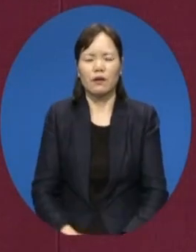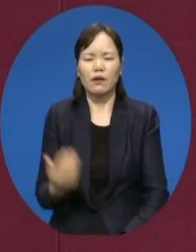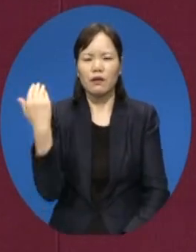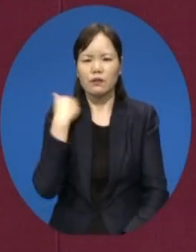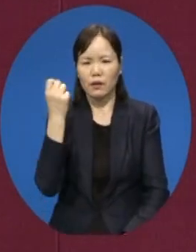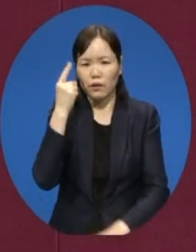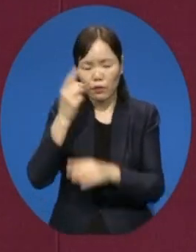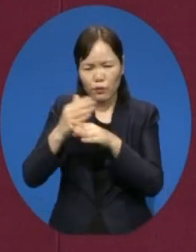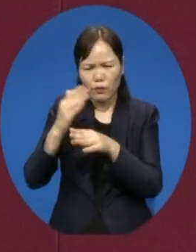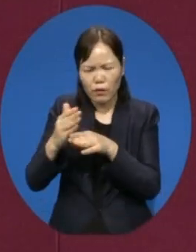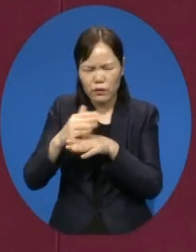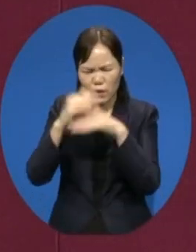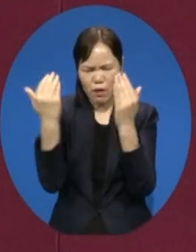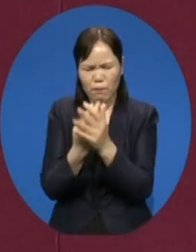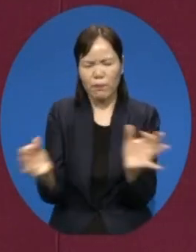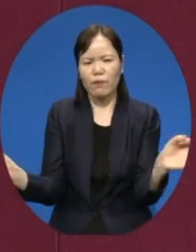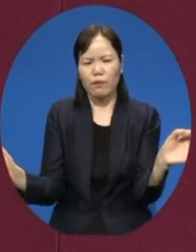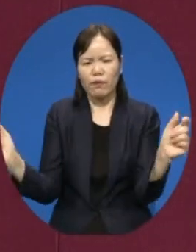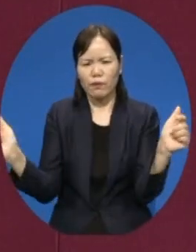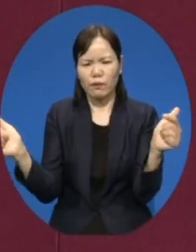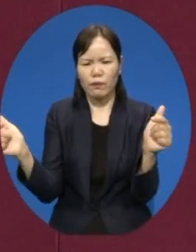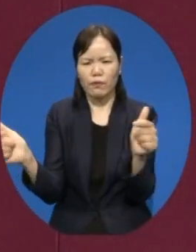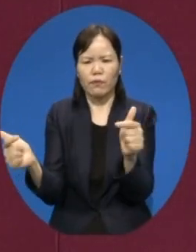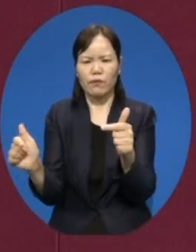전월세 시까지 다 말렸습니다.